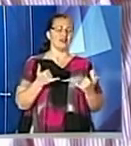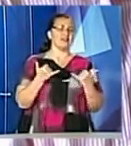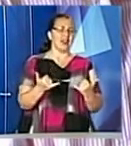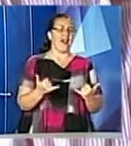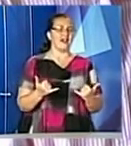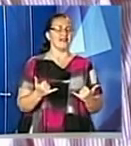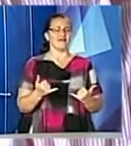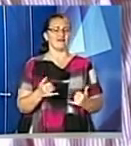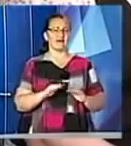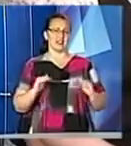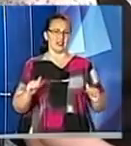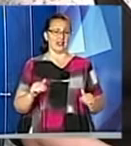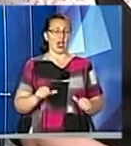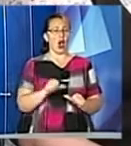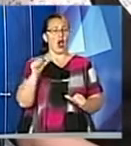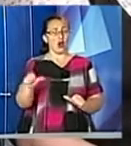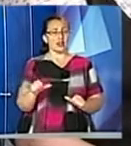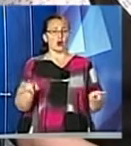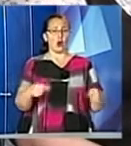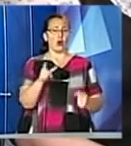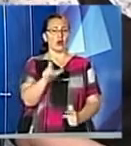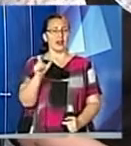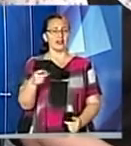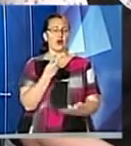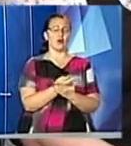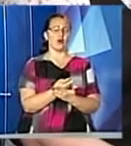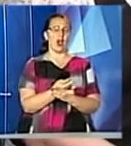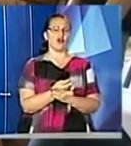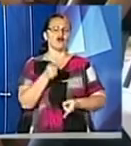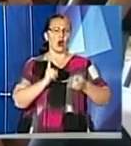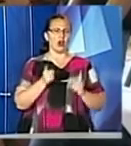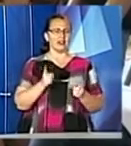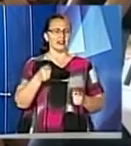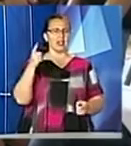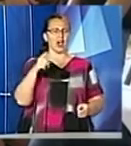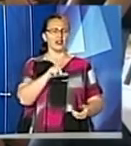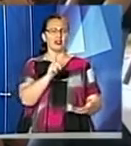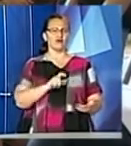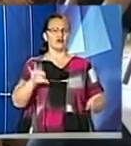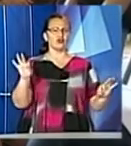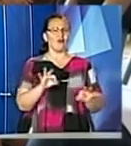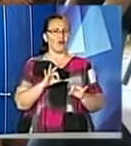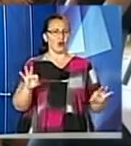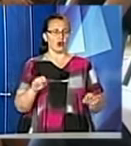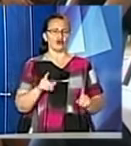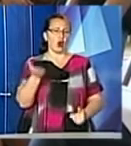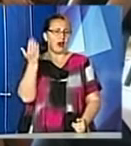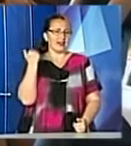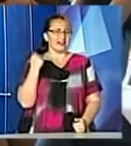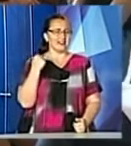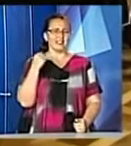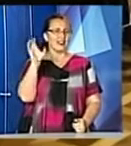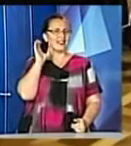дітей. Окрім цього, організатори представлять деякі твори композитора в оригіналі, які до цього ще ніде не звучали.